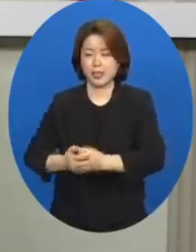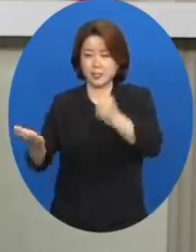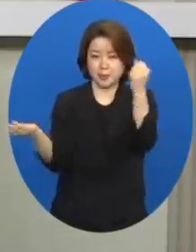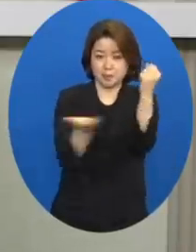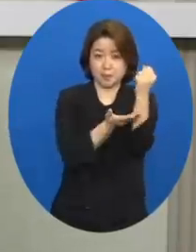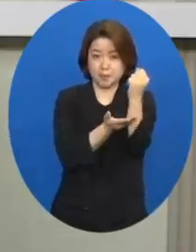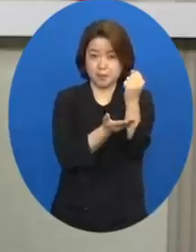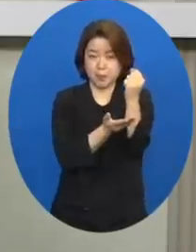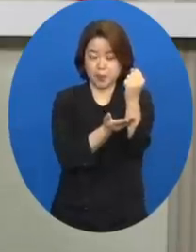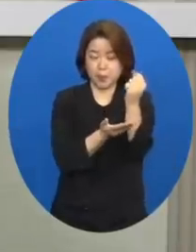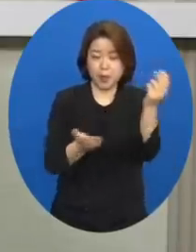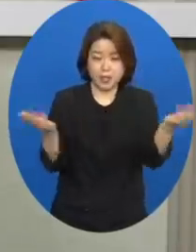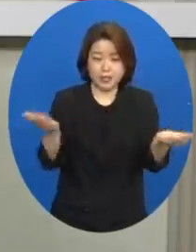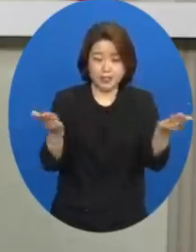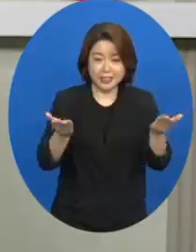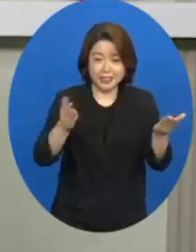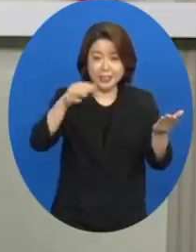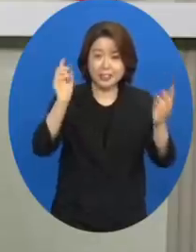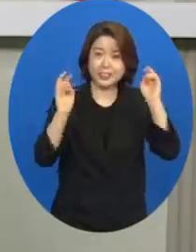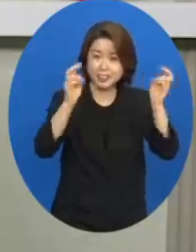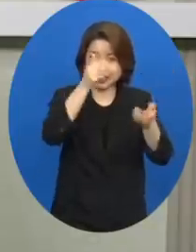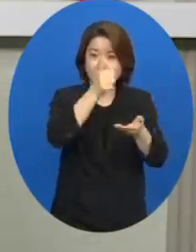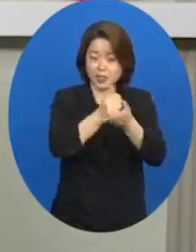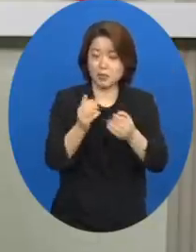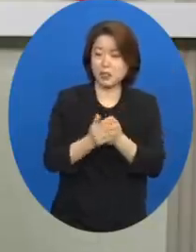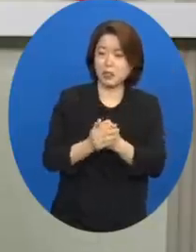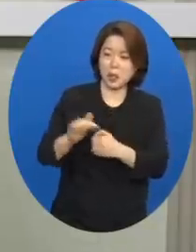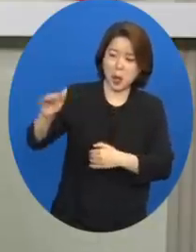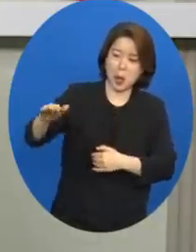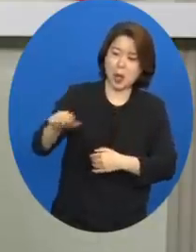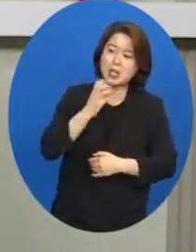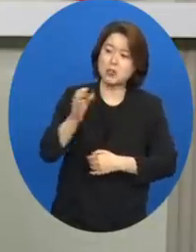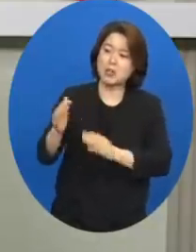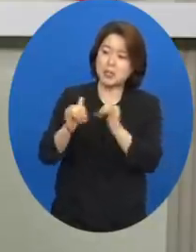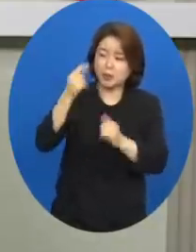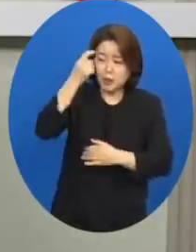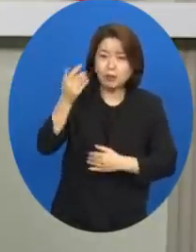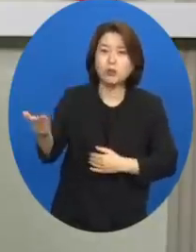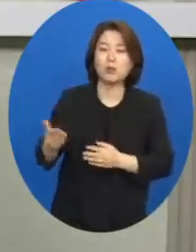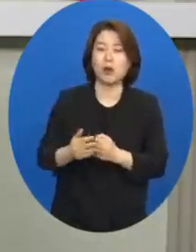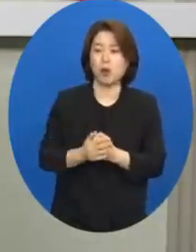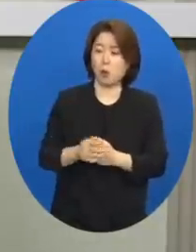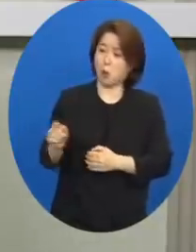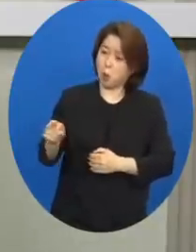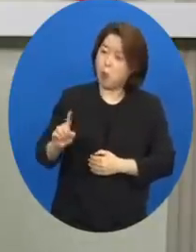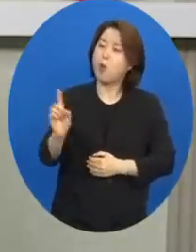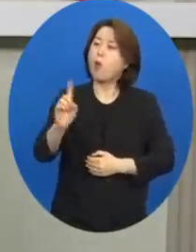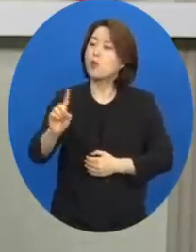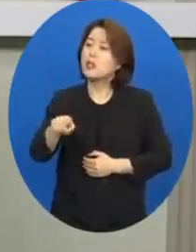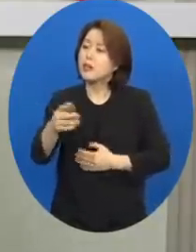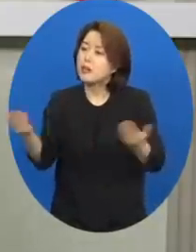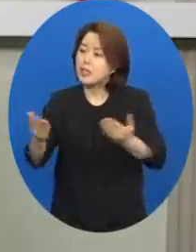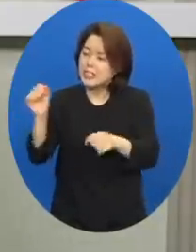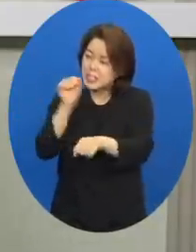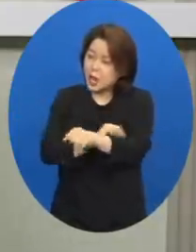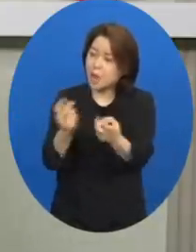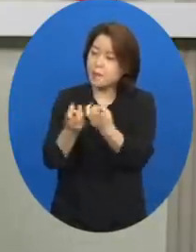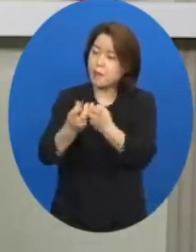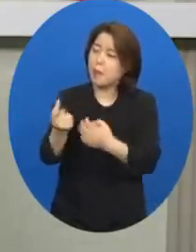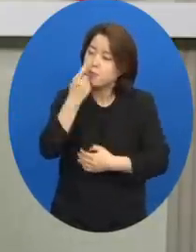사장이 이 작은 유대인에게 묻습니다 어디서 그렇게 나무 하는 법을 배웠는데 야